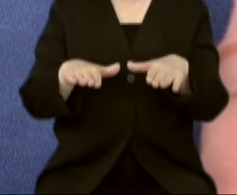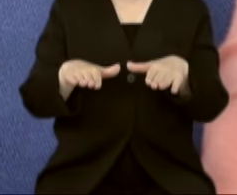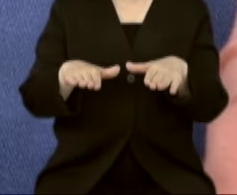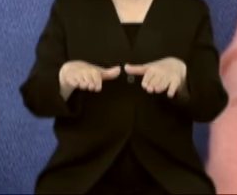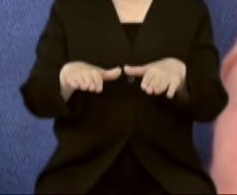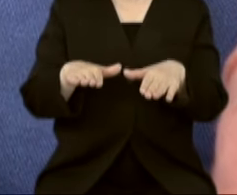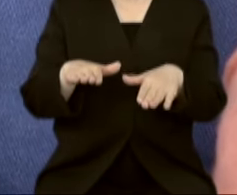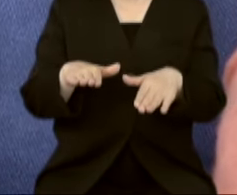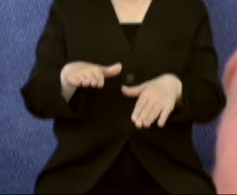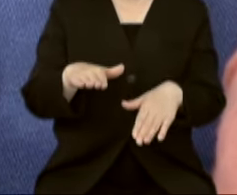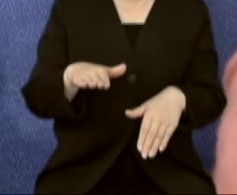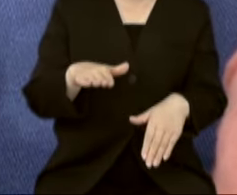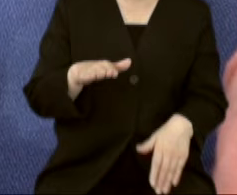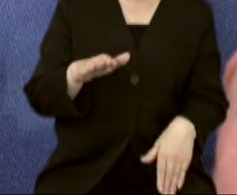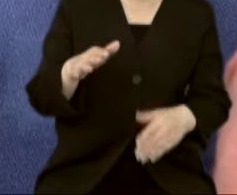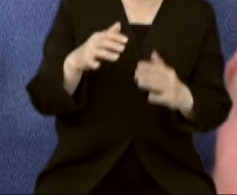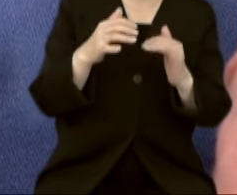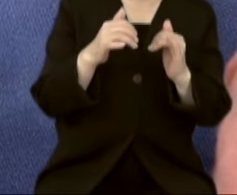거의